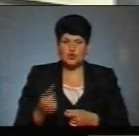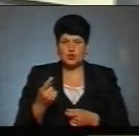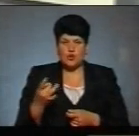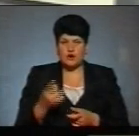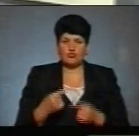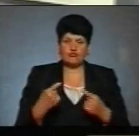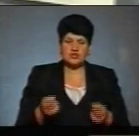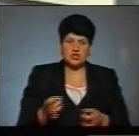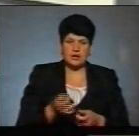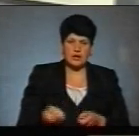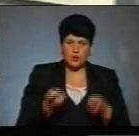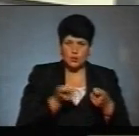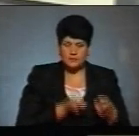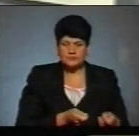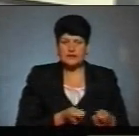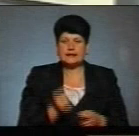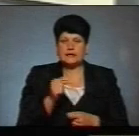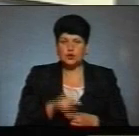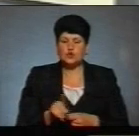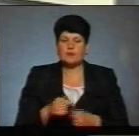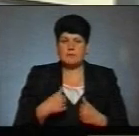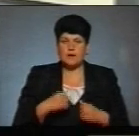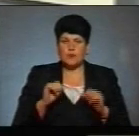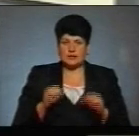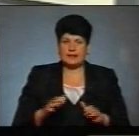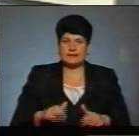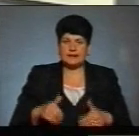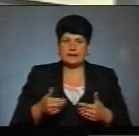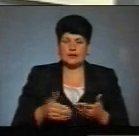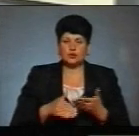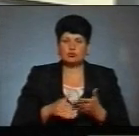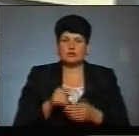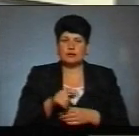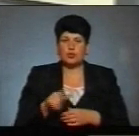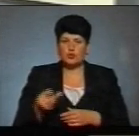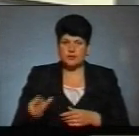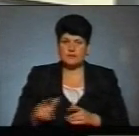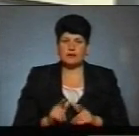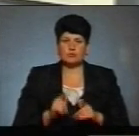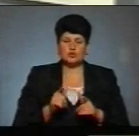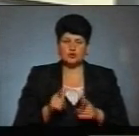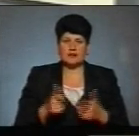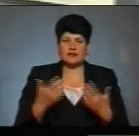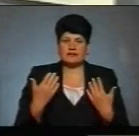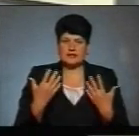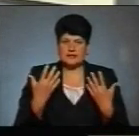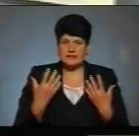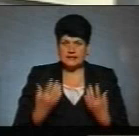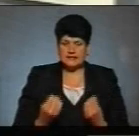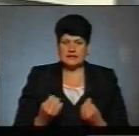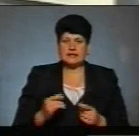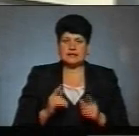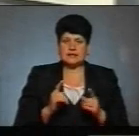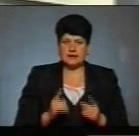в інший, з одного лікувального закладу в інший, для того, щоб ми могли надати допомогу тим людям, які поступали якраз саме на вихідні дні і